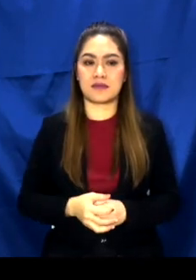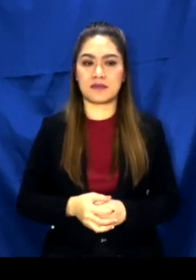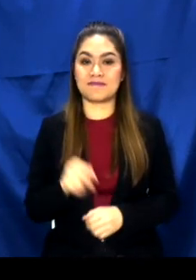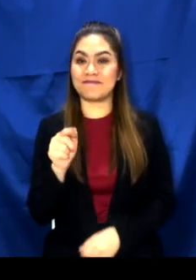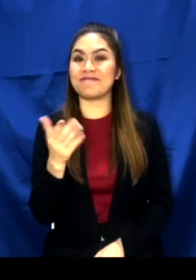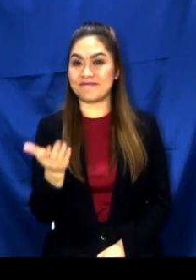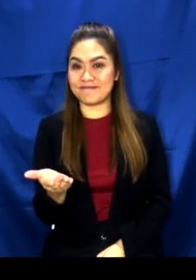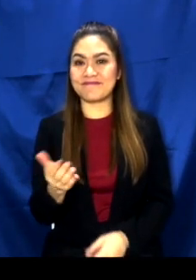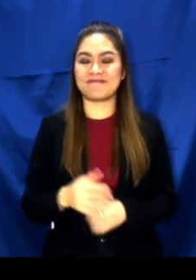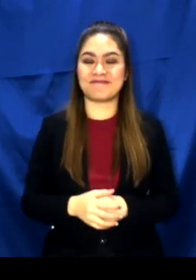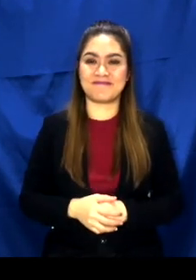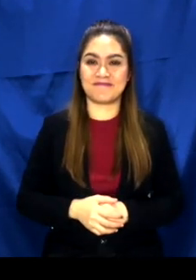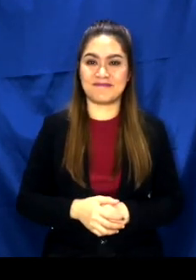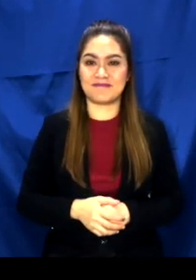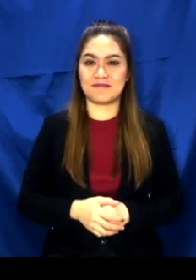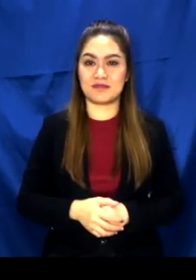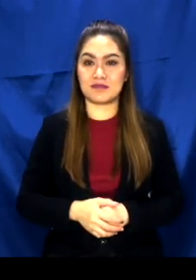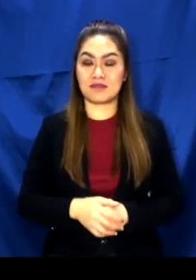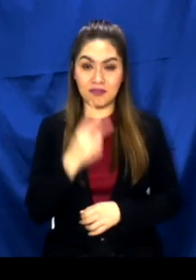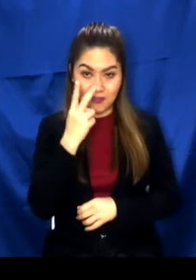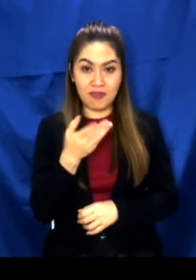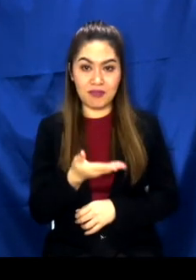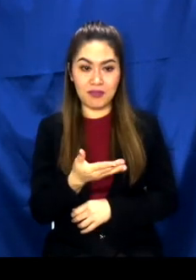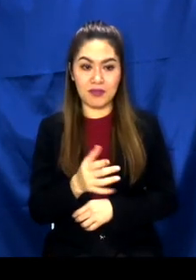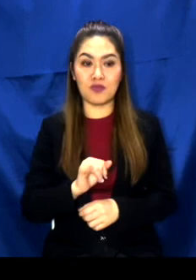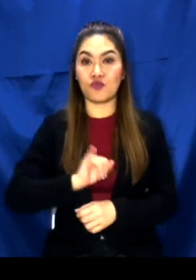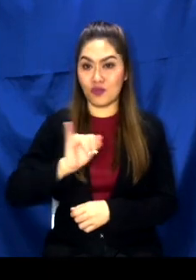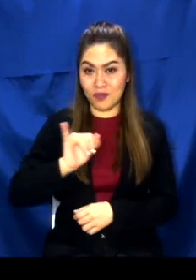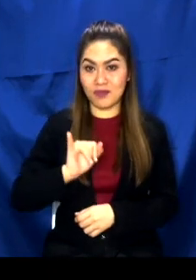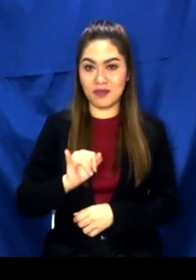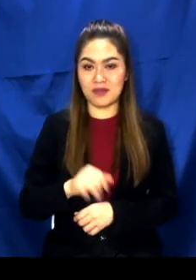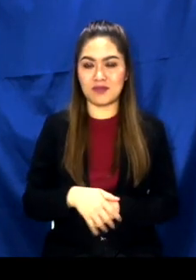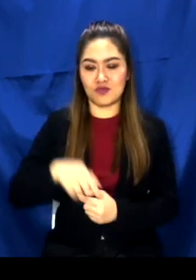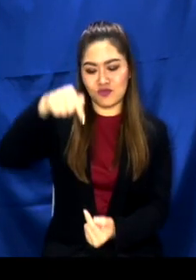บบนี้เห็นไหมคะแบบนี้ตรงแล้ว